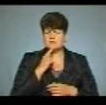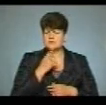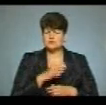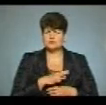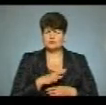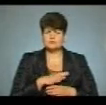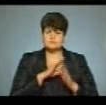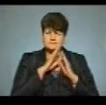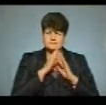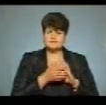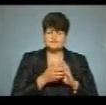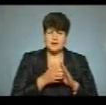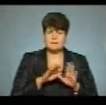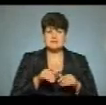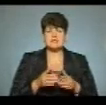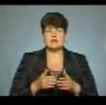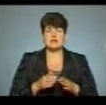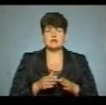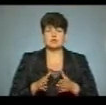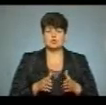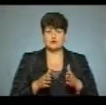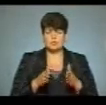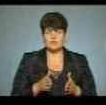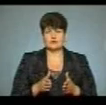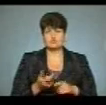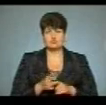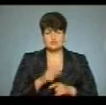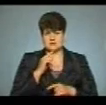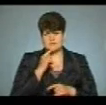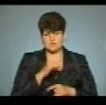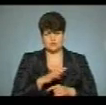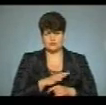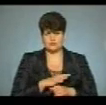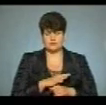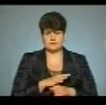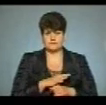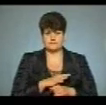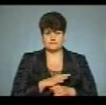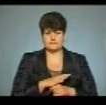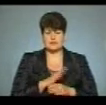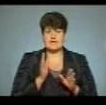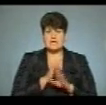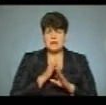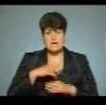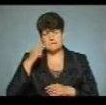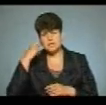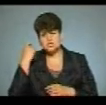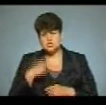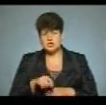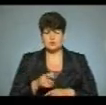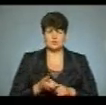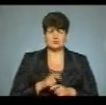були, не відіспалися ще після дороги. Десь да, дуже важко було, клімат, жарко дуже